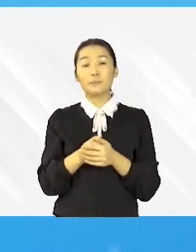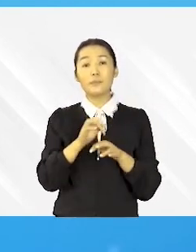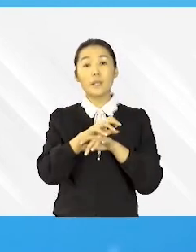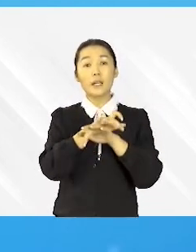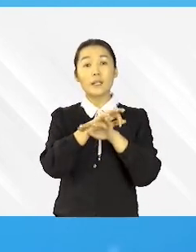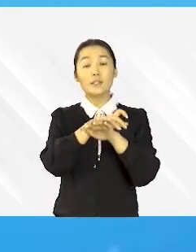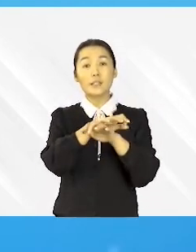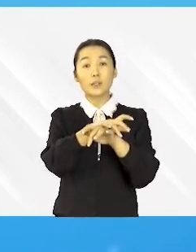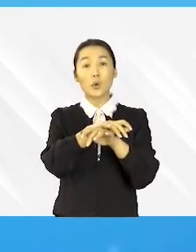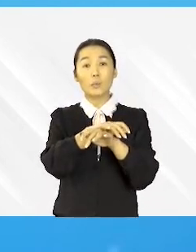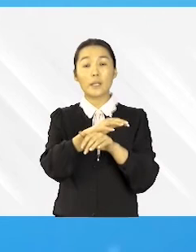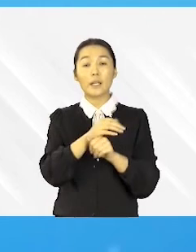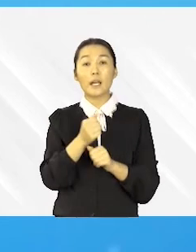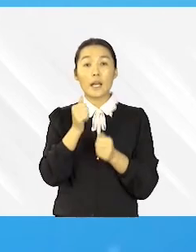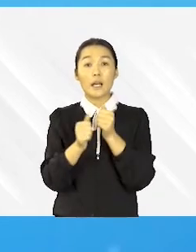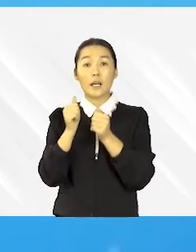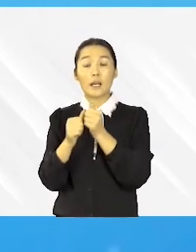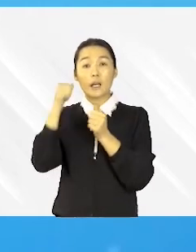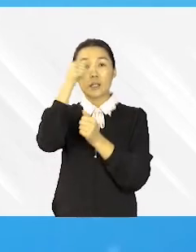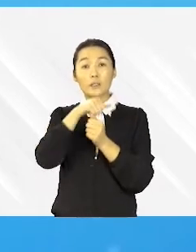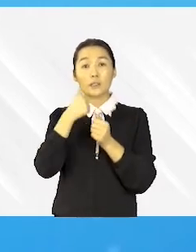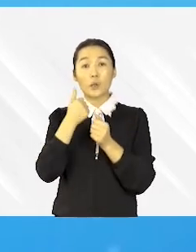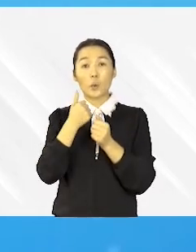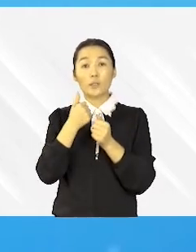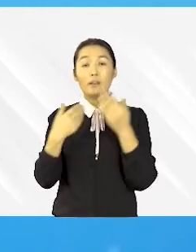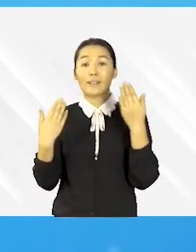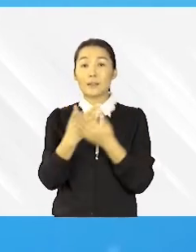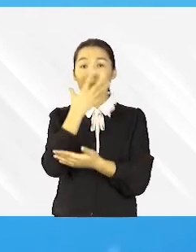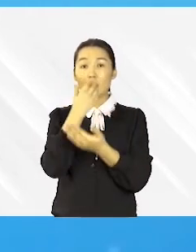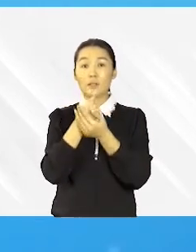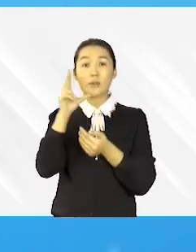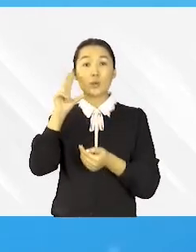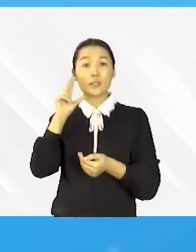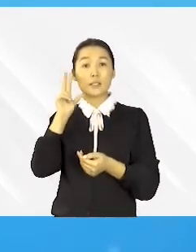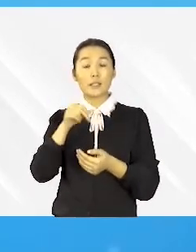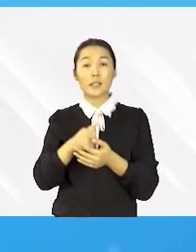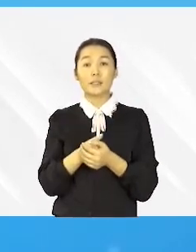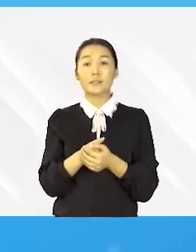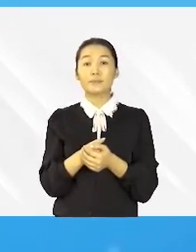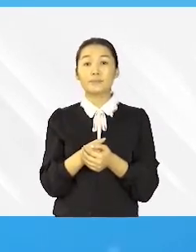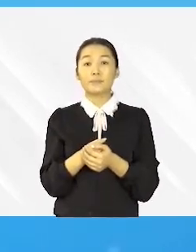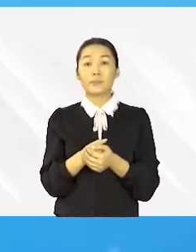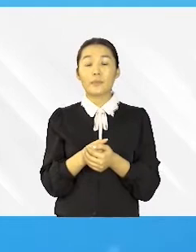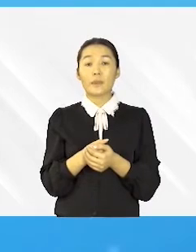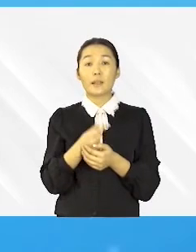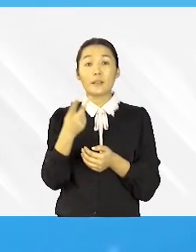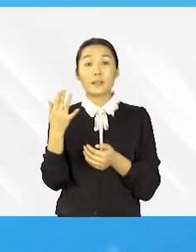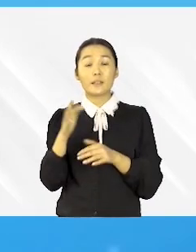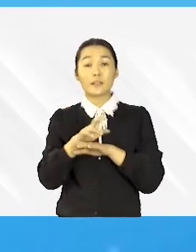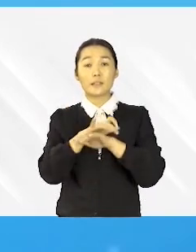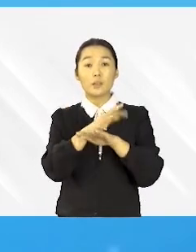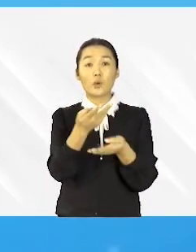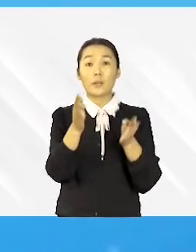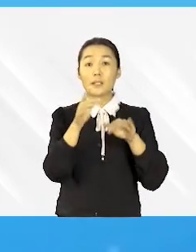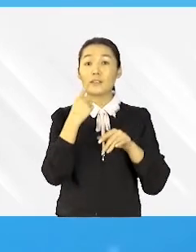которое каждый год прибывает, возобновляя численность популяции или вида. Кстати говоря, некоторые насекомые